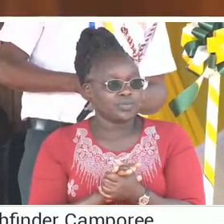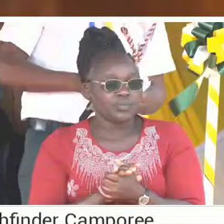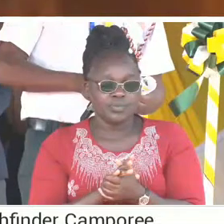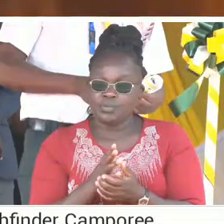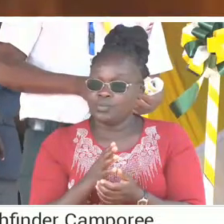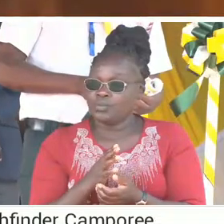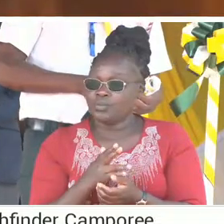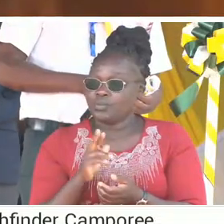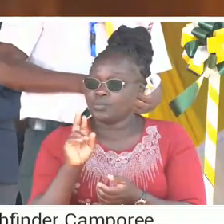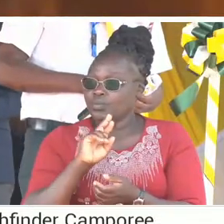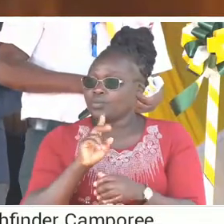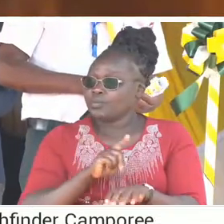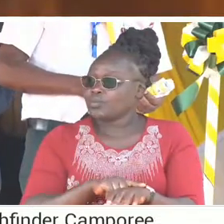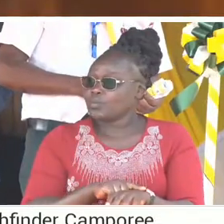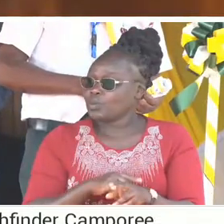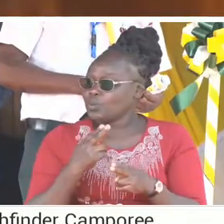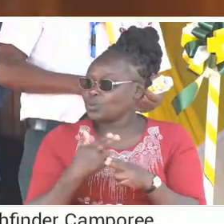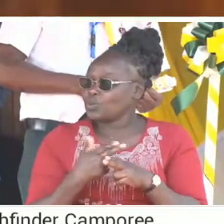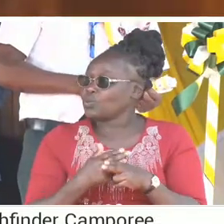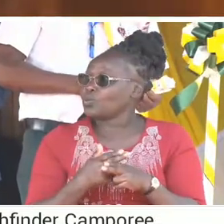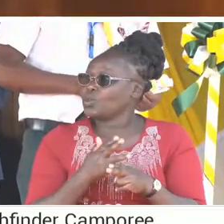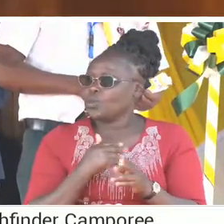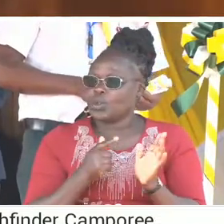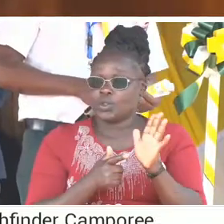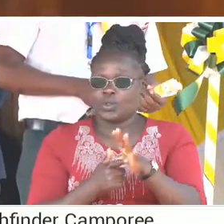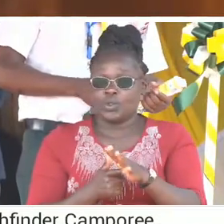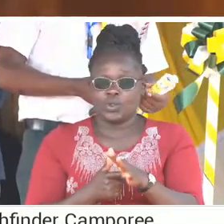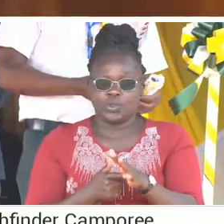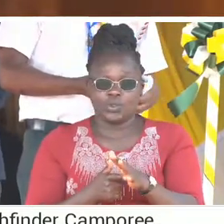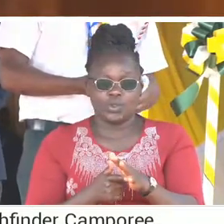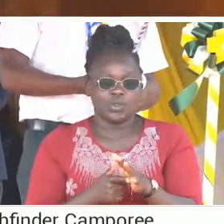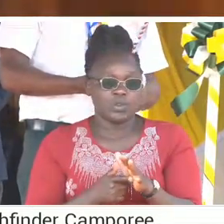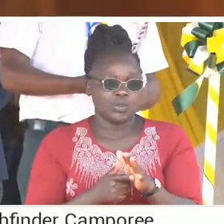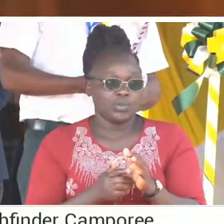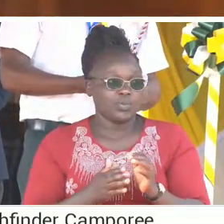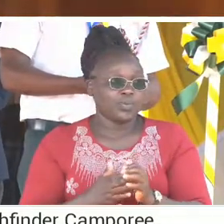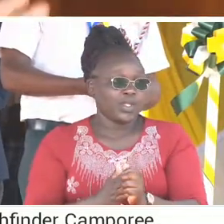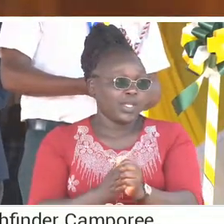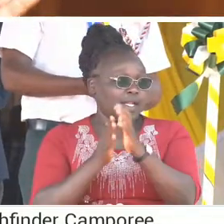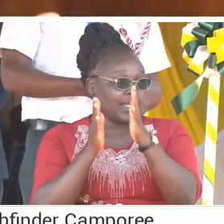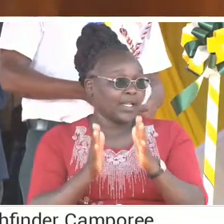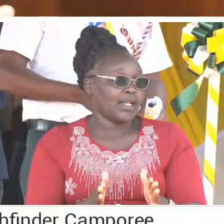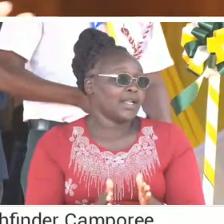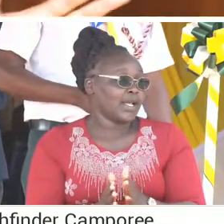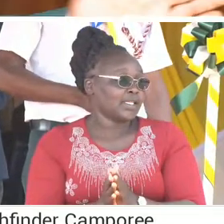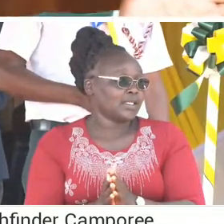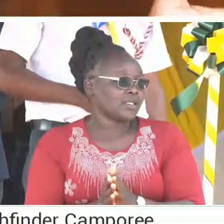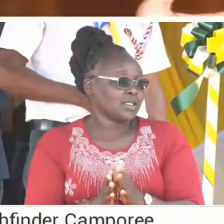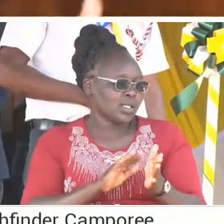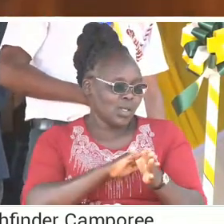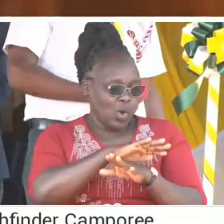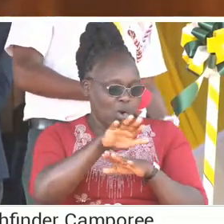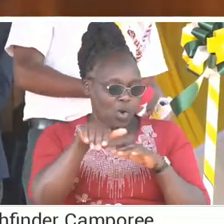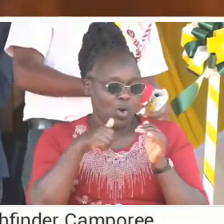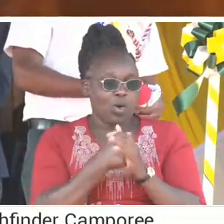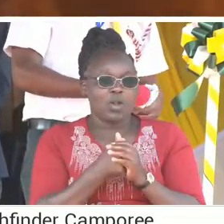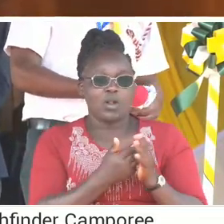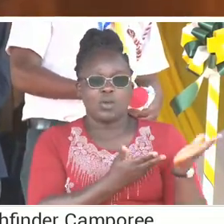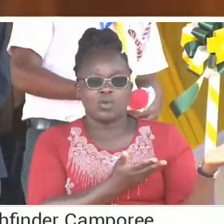sana, ningependa kutambulisha viongozi wote, executive na steering committee wa kuja hapa